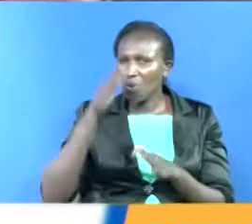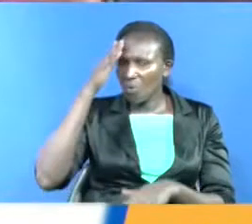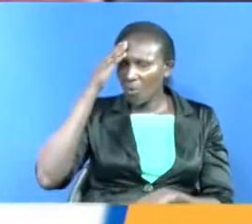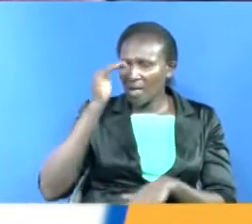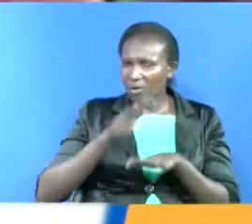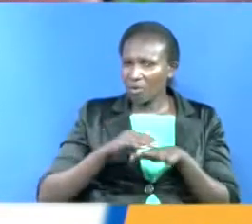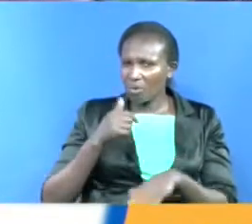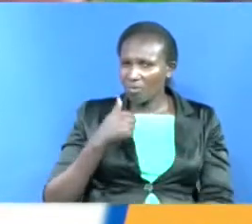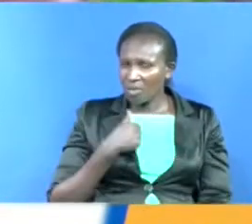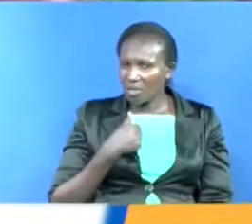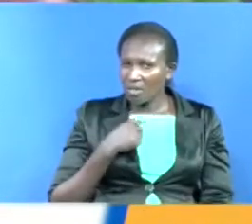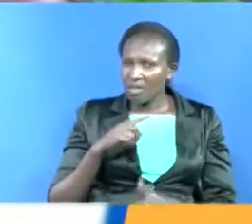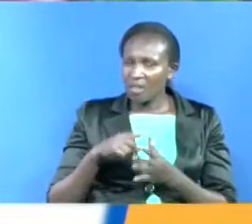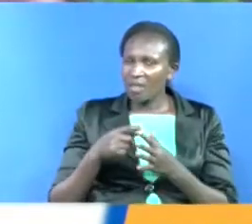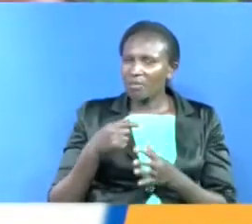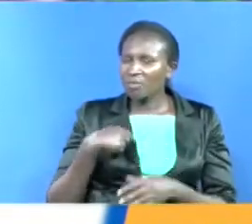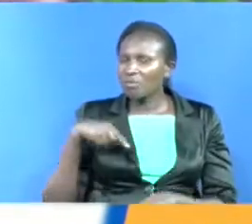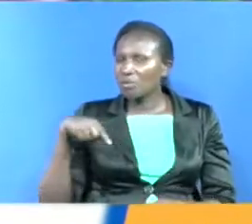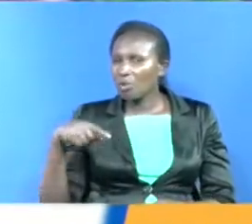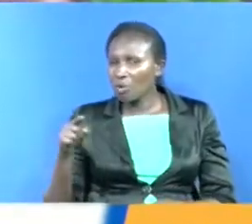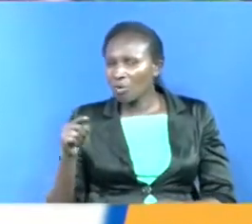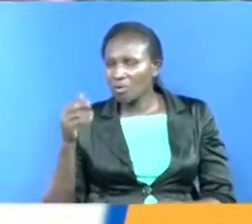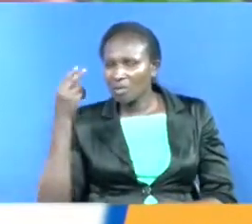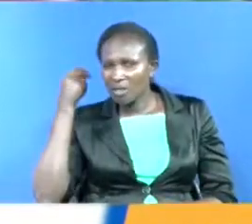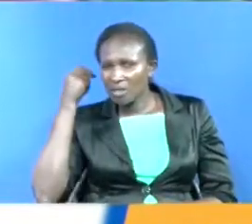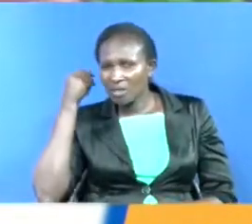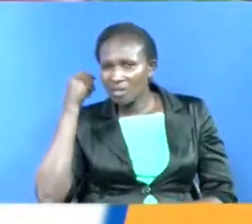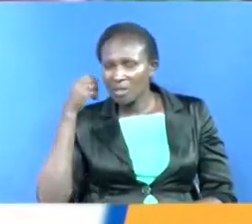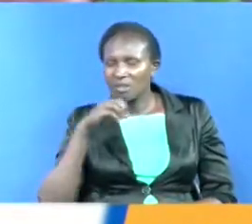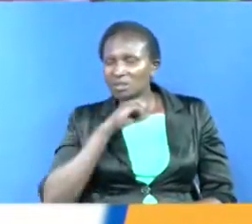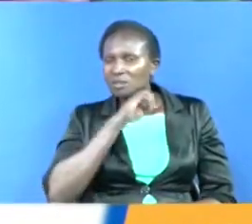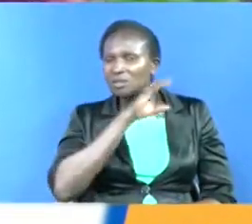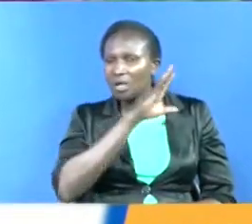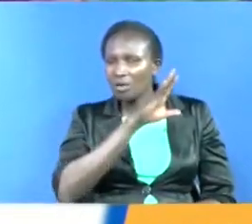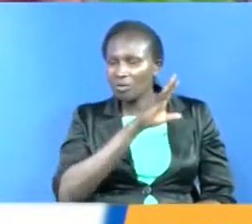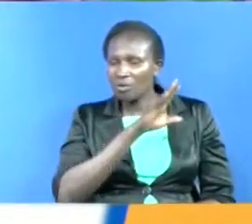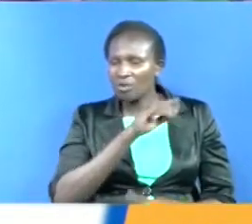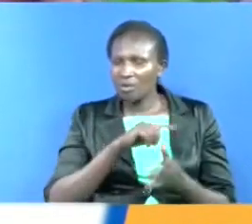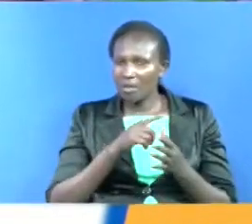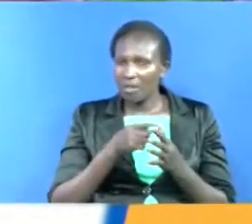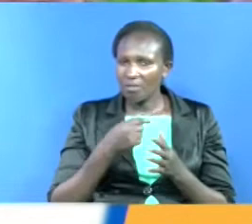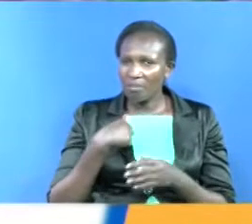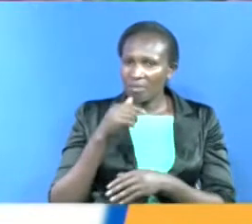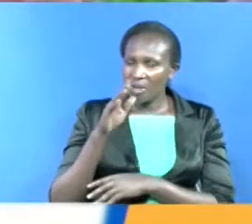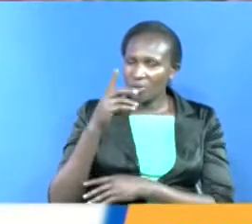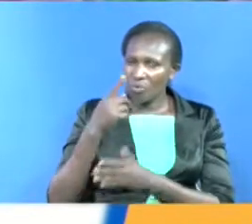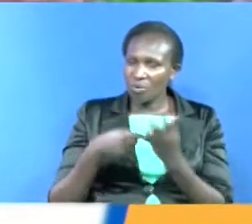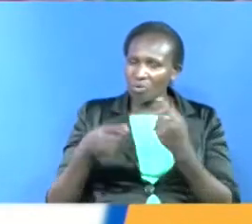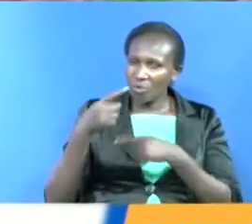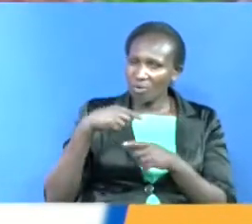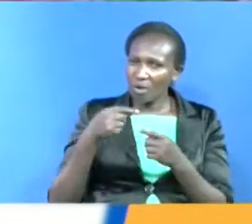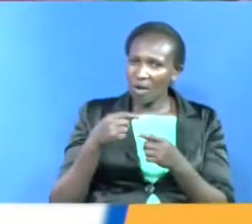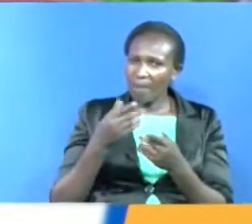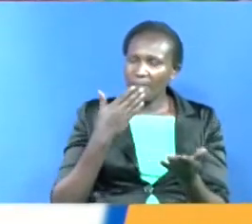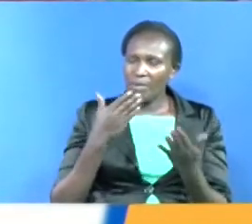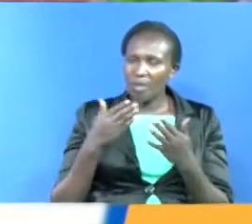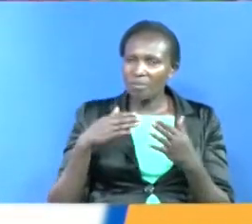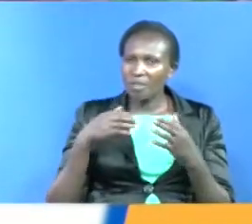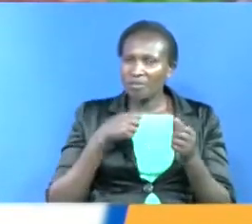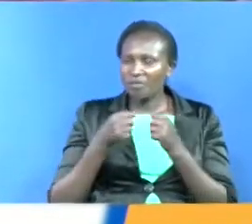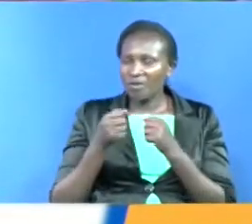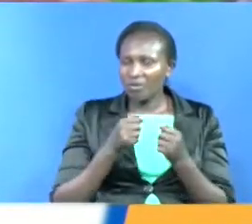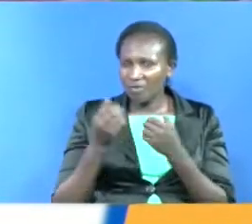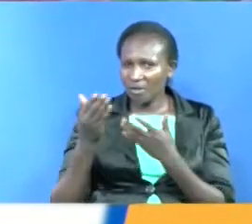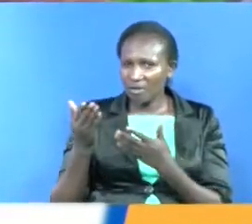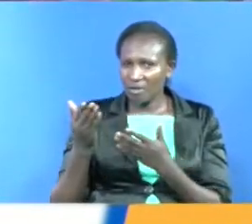kumuitia. Nikaenda kuita, nikasikia nduru. Nikaenda kuambia mwalikuwa wangu kuja, inakaa watu wanapikana huko kwa